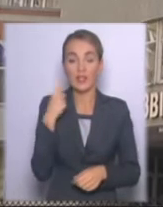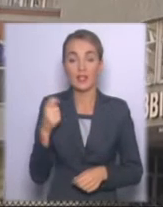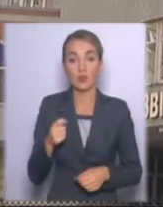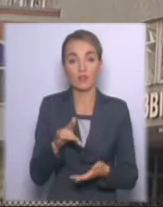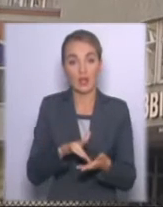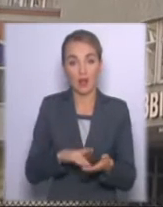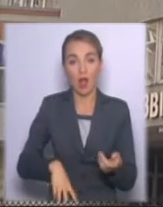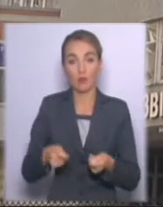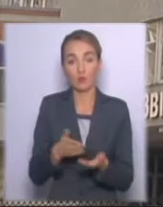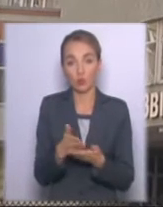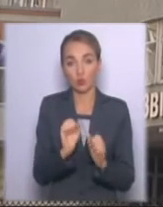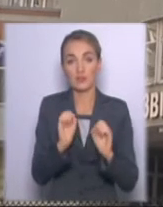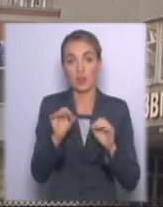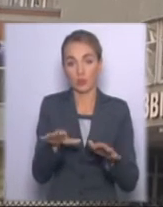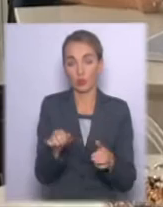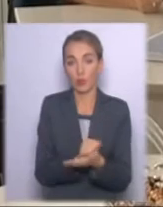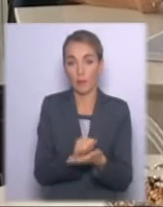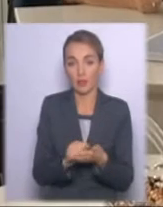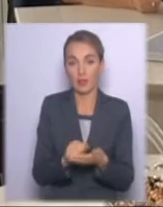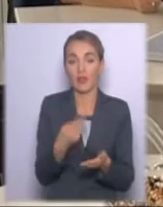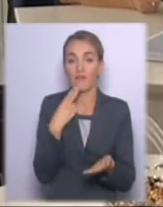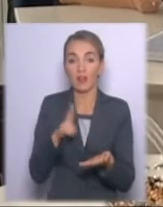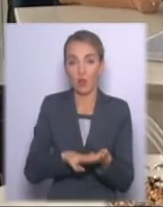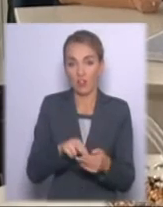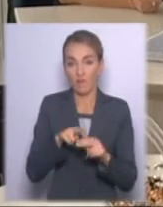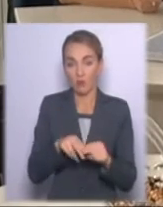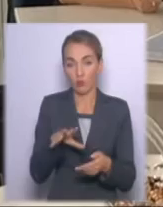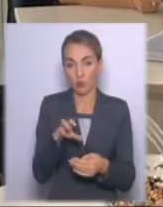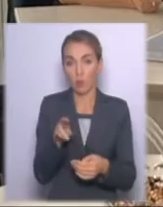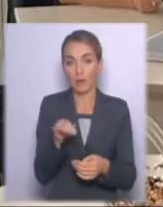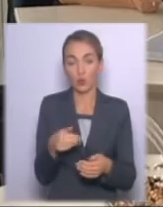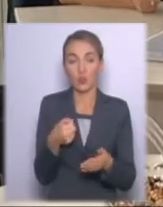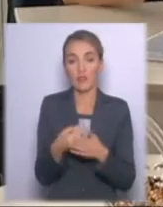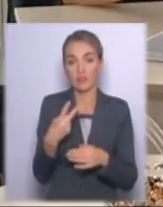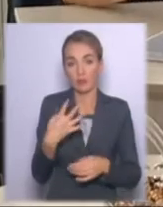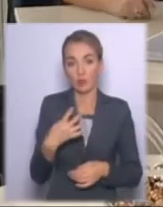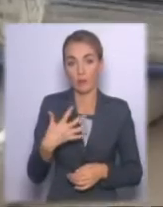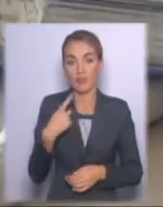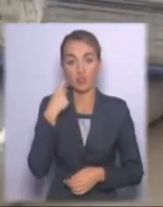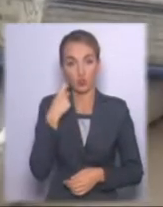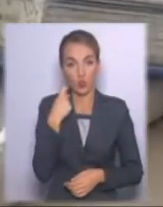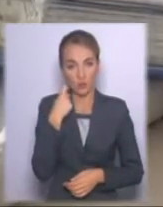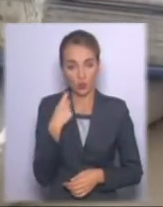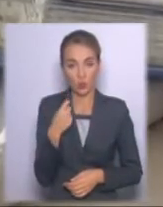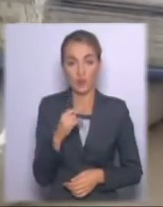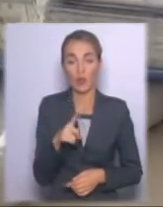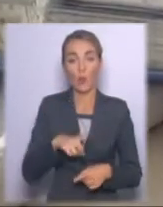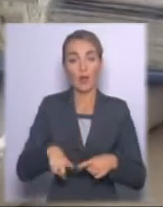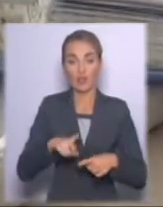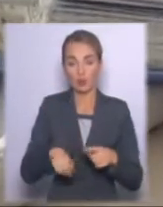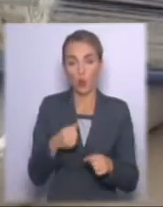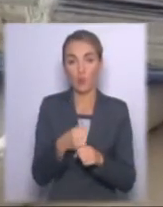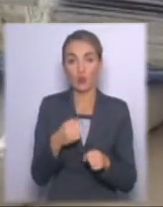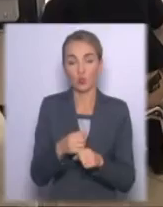адмінпослуг можна буде здати документи на вклеювання у паспорт фото при досягненні 25-45-річного віку. Їх оперативно